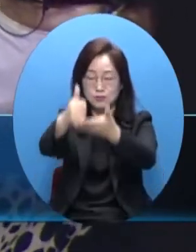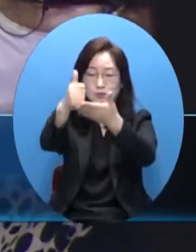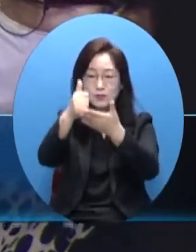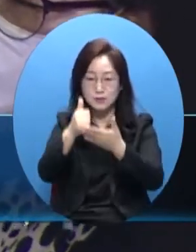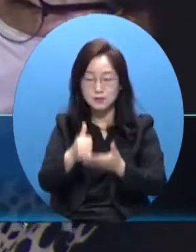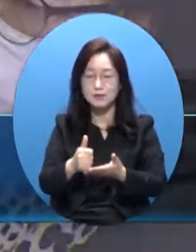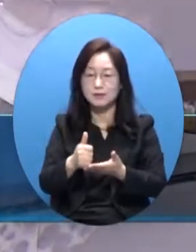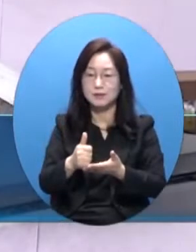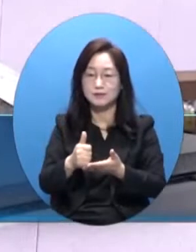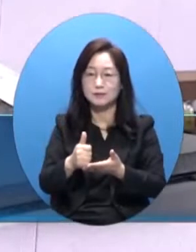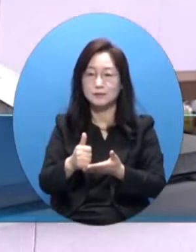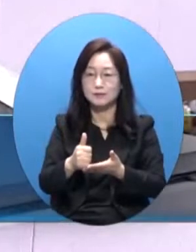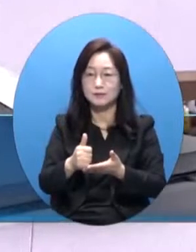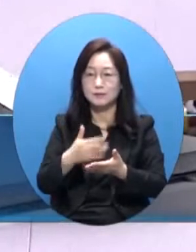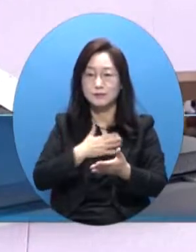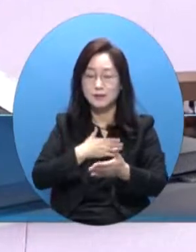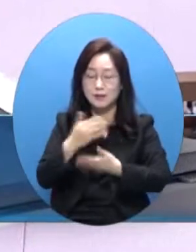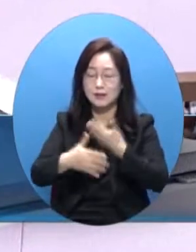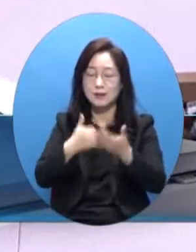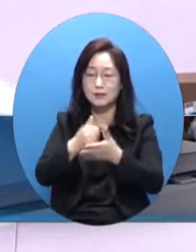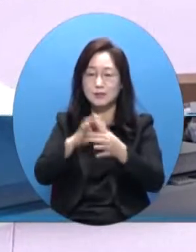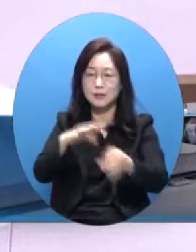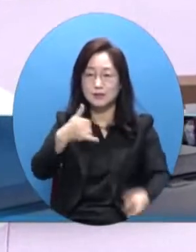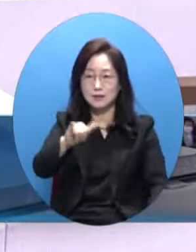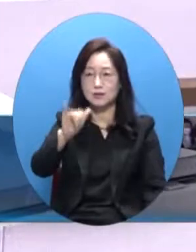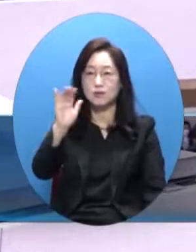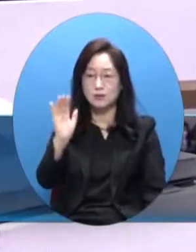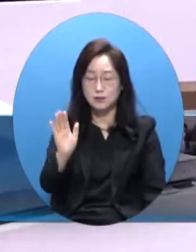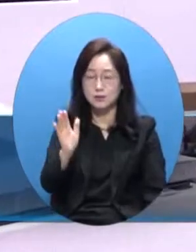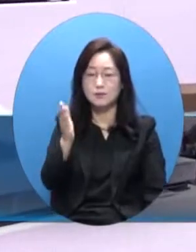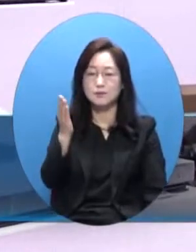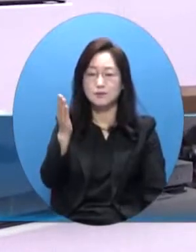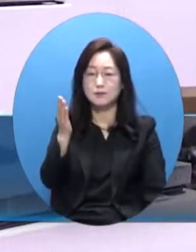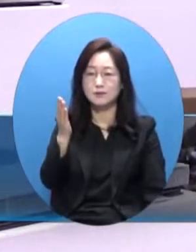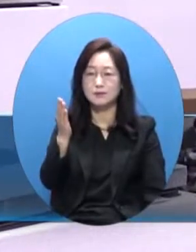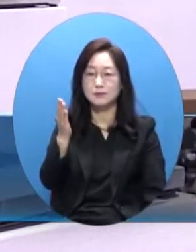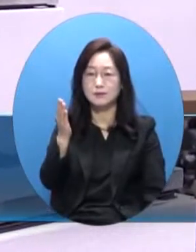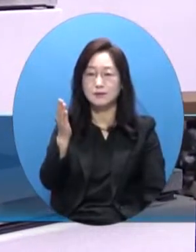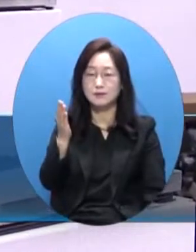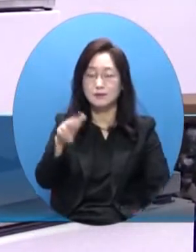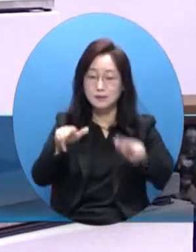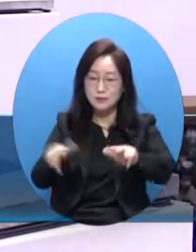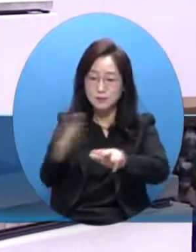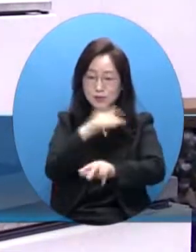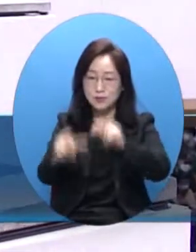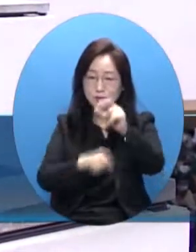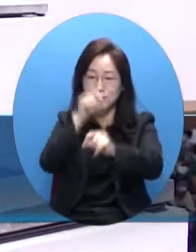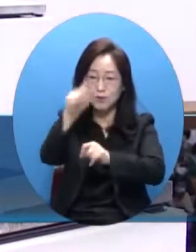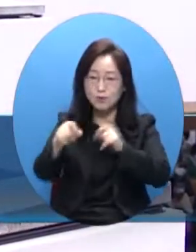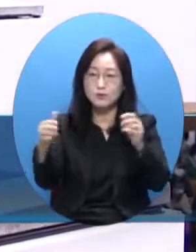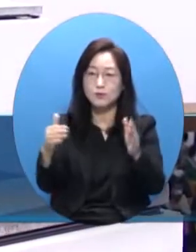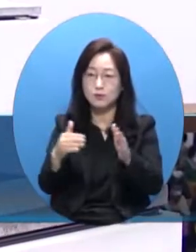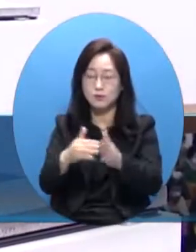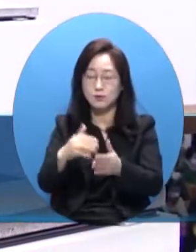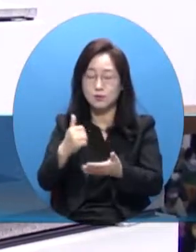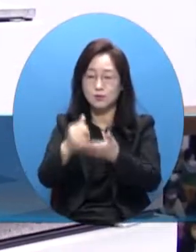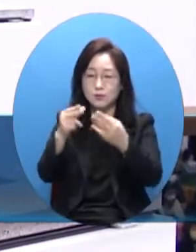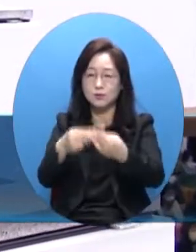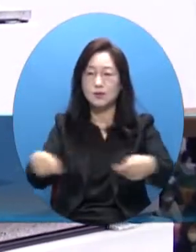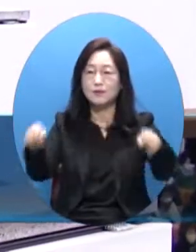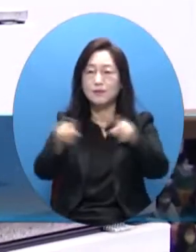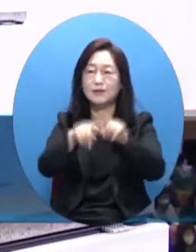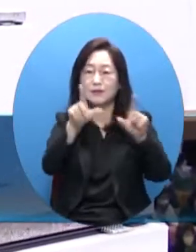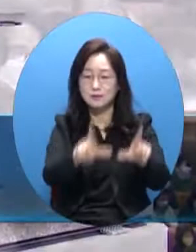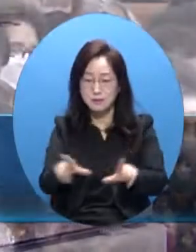모셔드립니다. 저는 하나님의 자녀가 되었습니다. 지금부터 영원토록 주님과